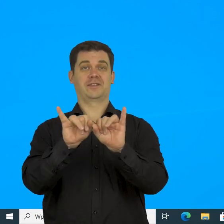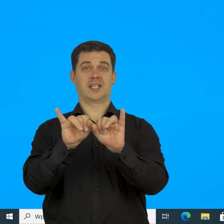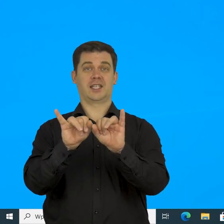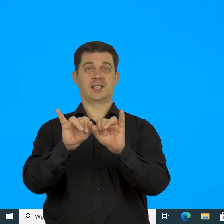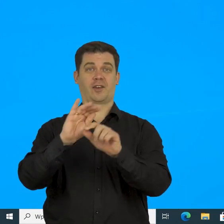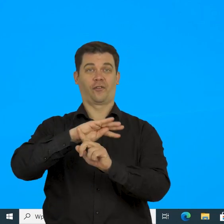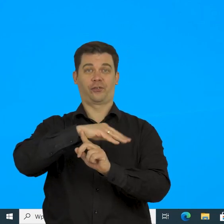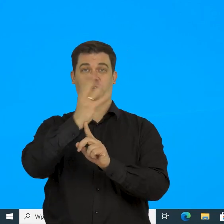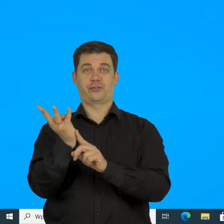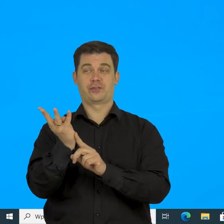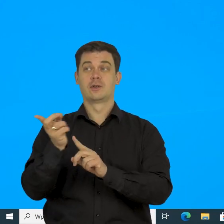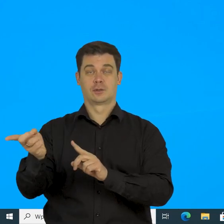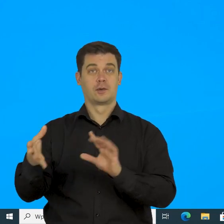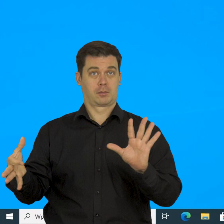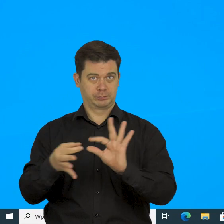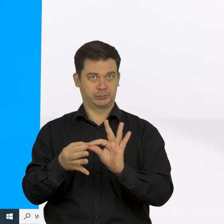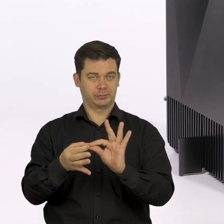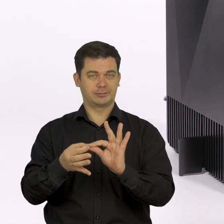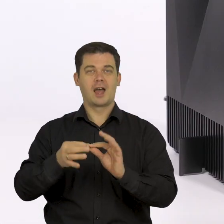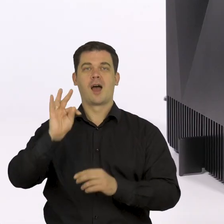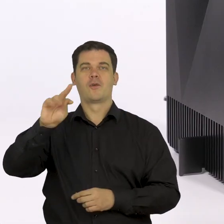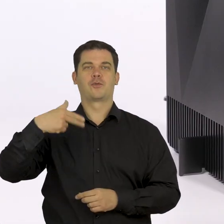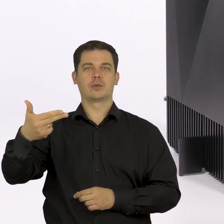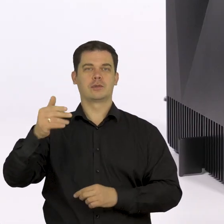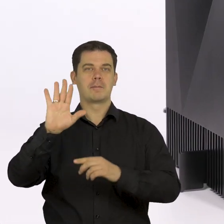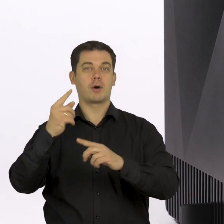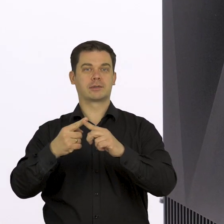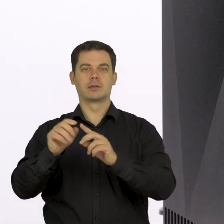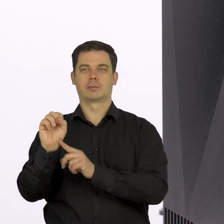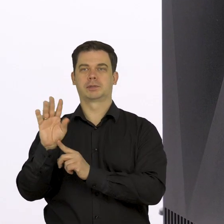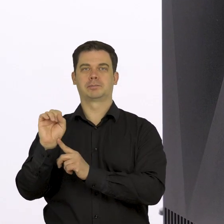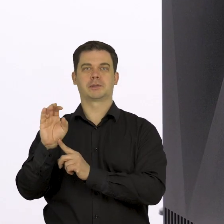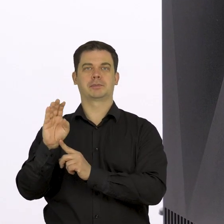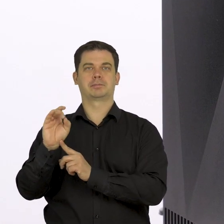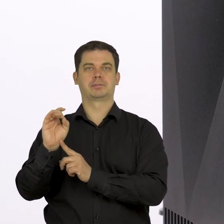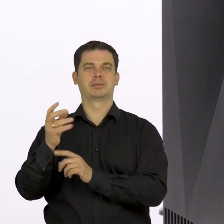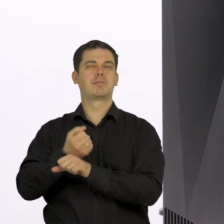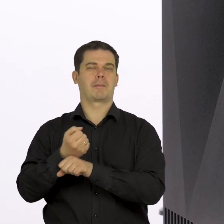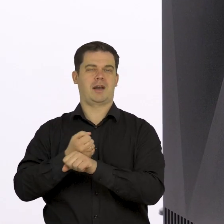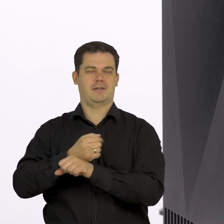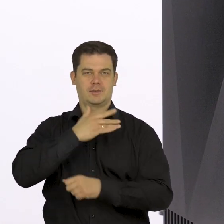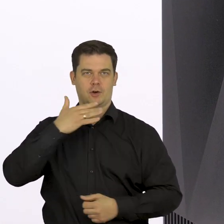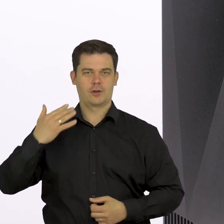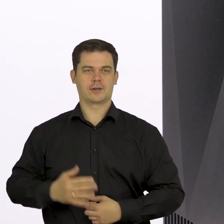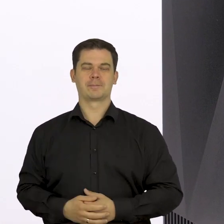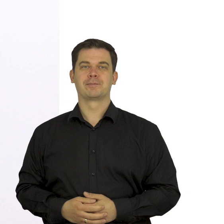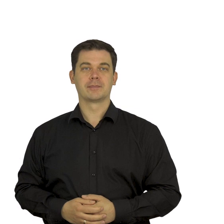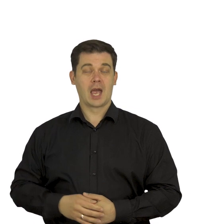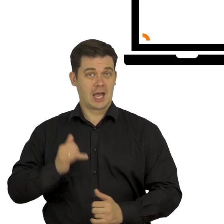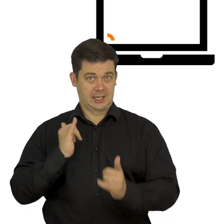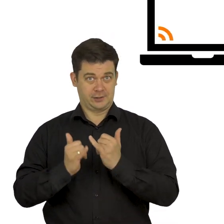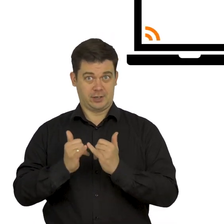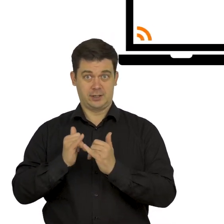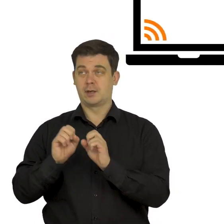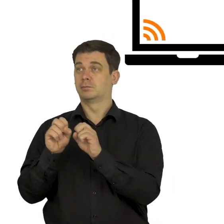swoim urządzeniu, jak i w Fanboxie. W Fanboxie będzie to świecąca na pomarańczowo dioda Wi-Fi.